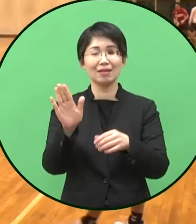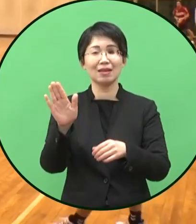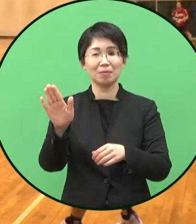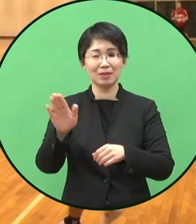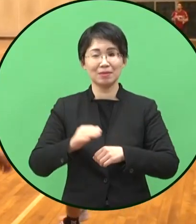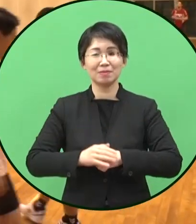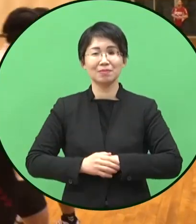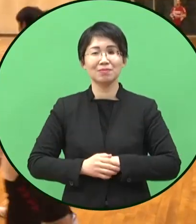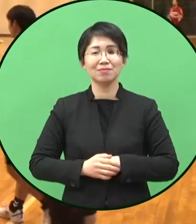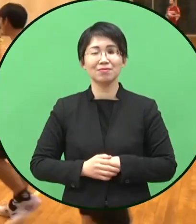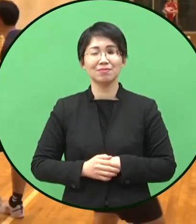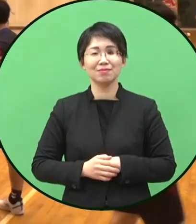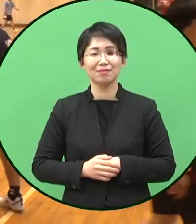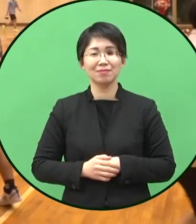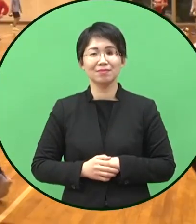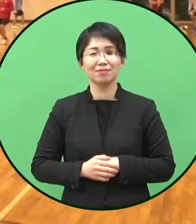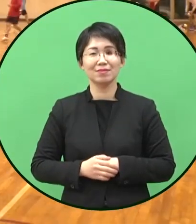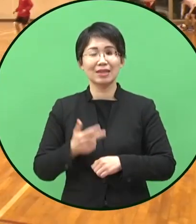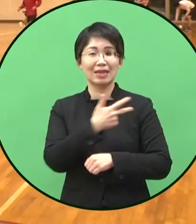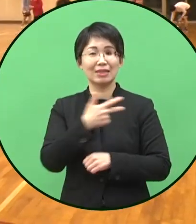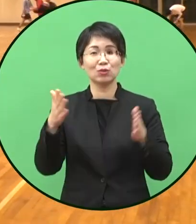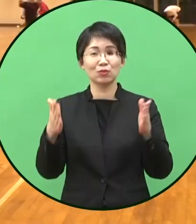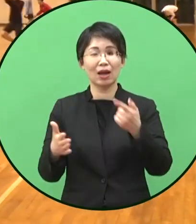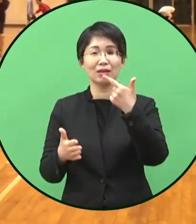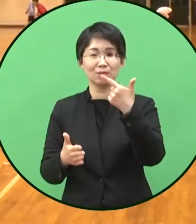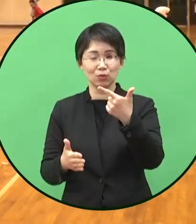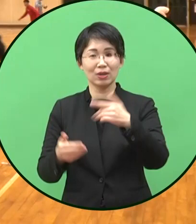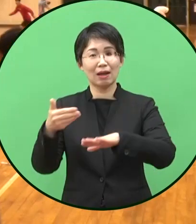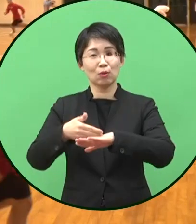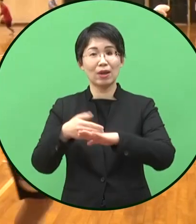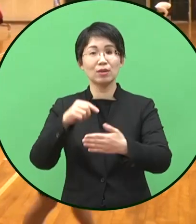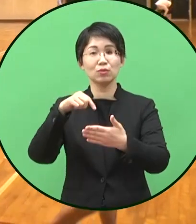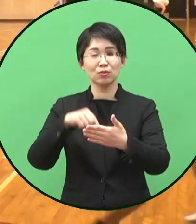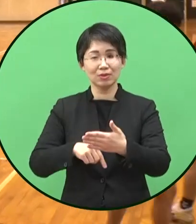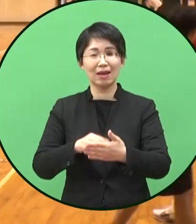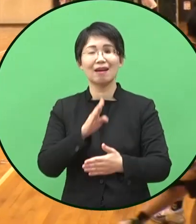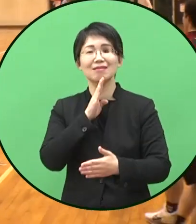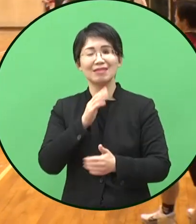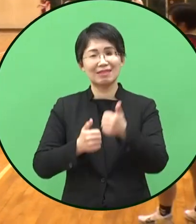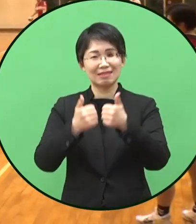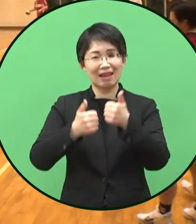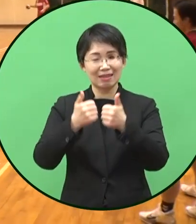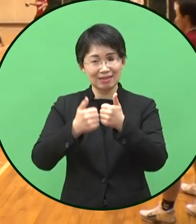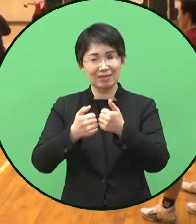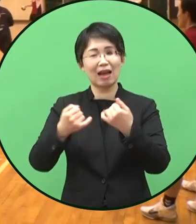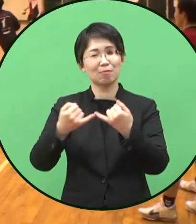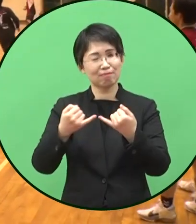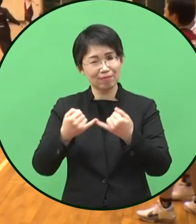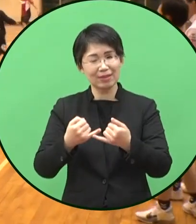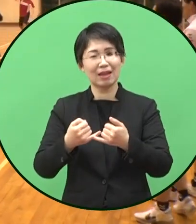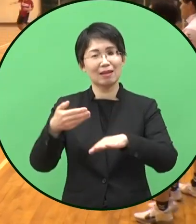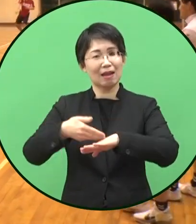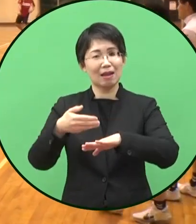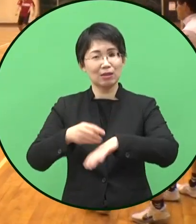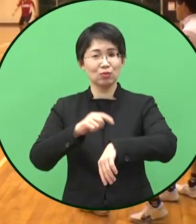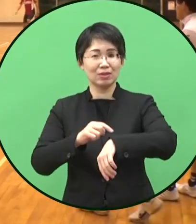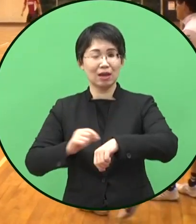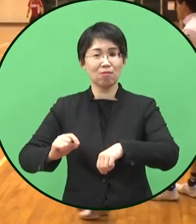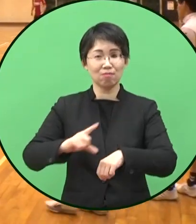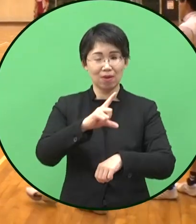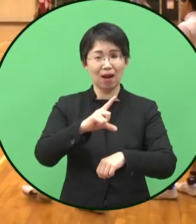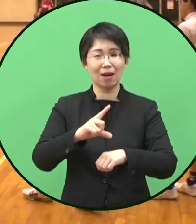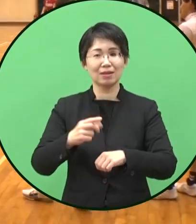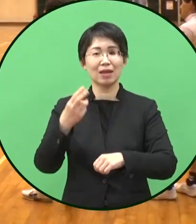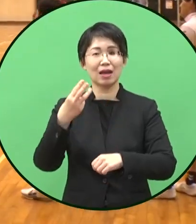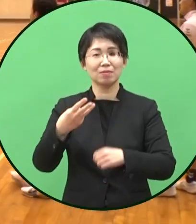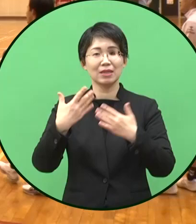。週に6日行う練習では実践形式の練習を増やし三重とコアコ